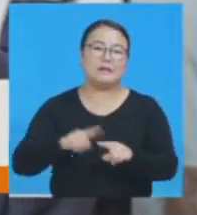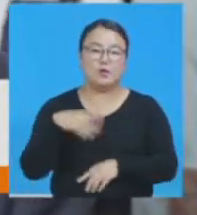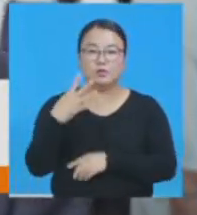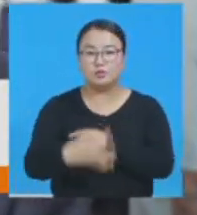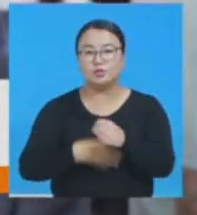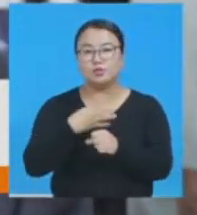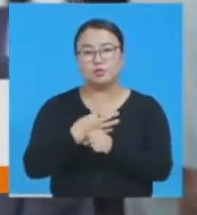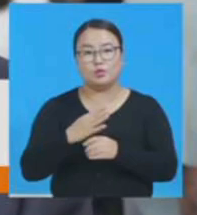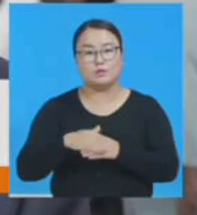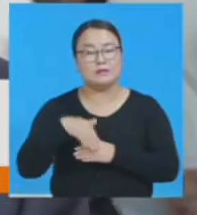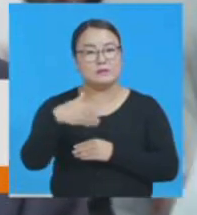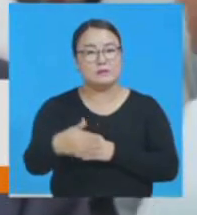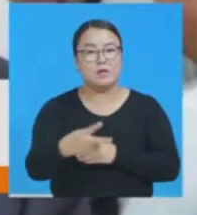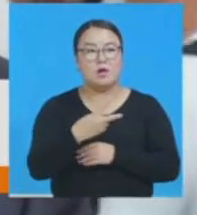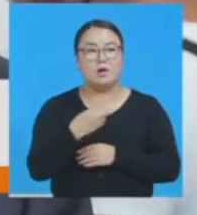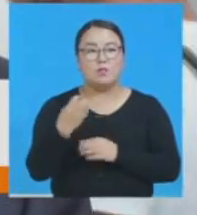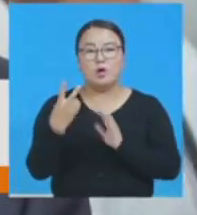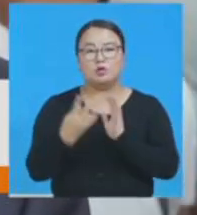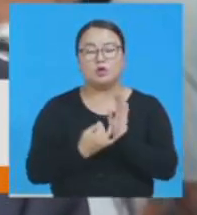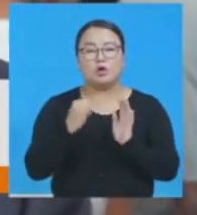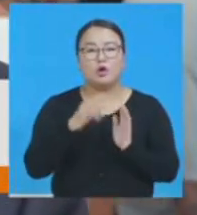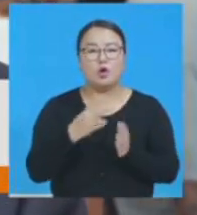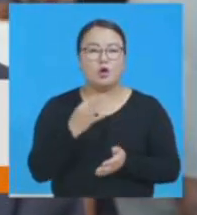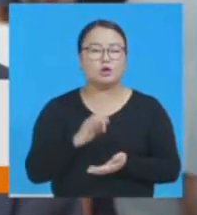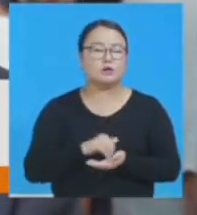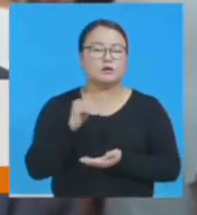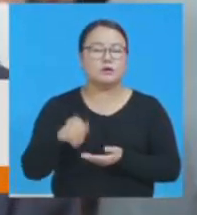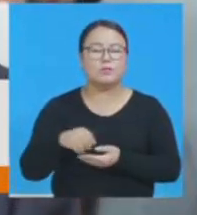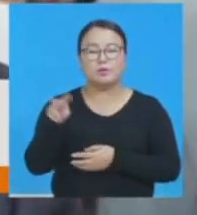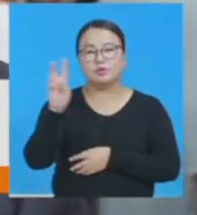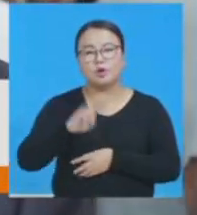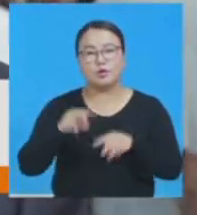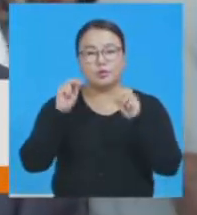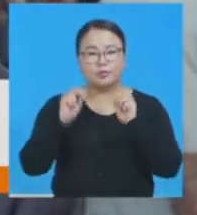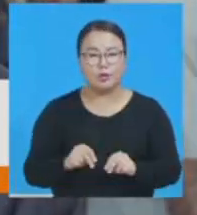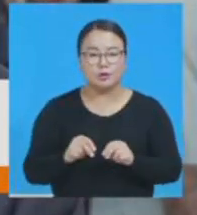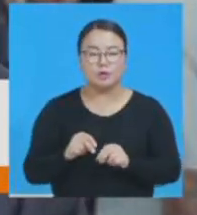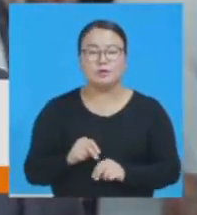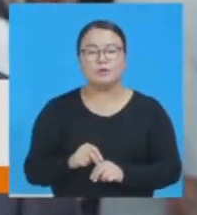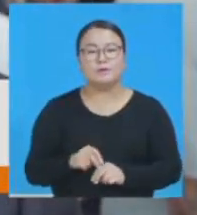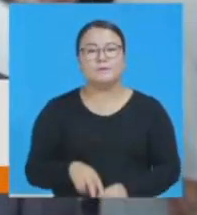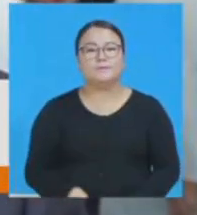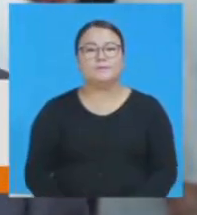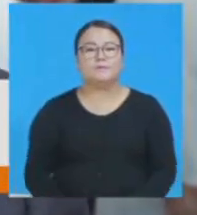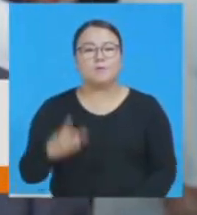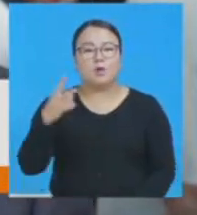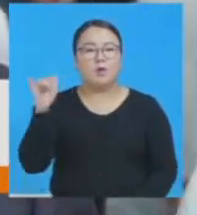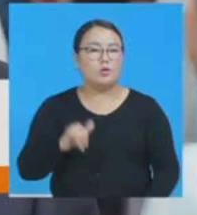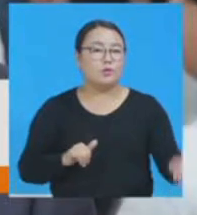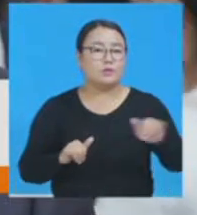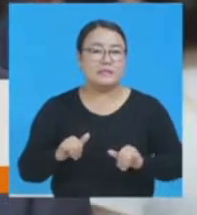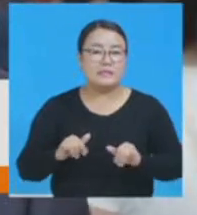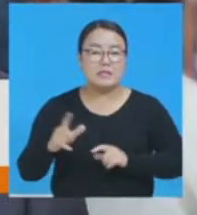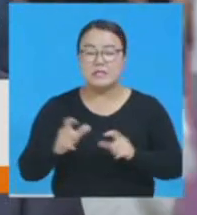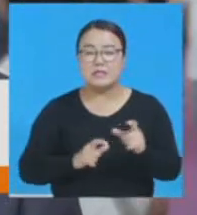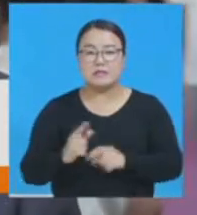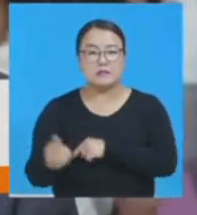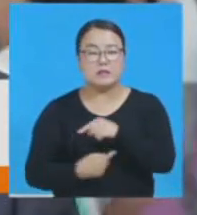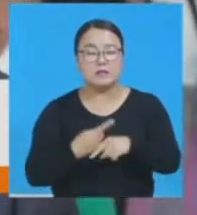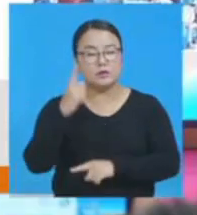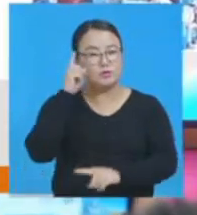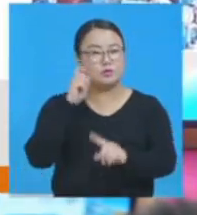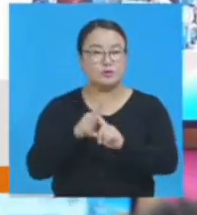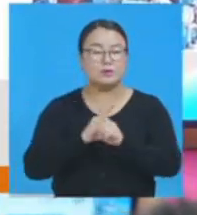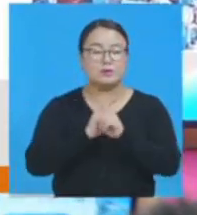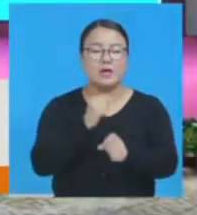дараа уу юу 27 он гэхэд бол 20 тэрбум долларт хүрэхээр одоо хоёр улсын эдийн засгийн эргэлтийг ийм зорилтыг төвшүүлэн ажиллаж